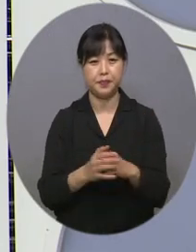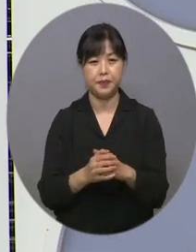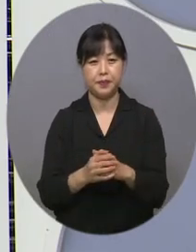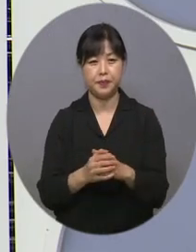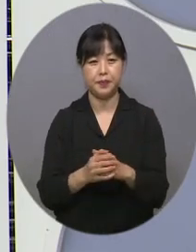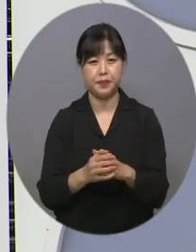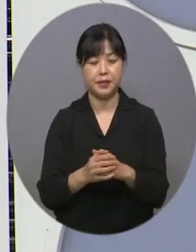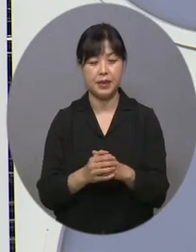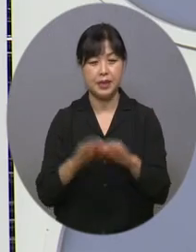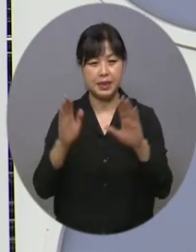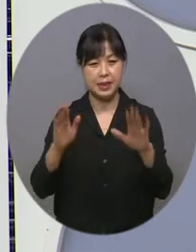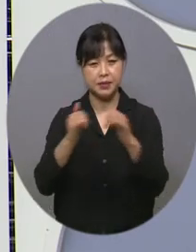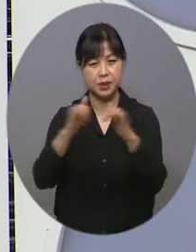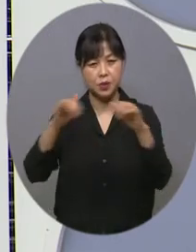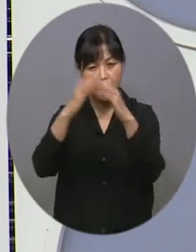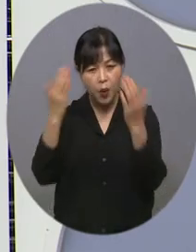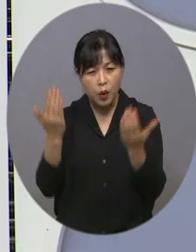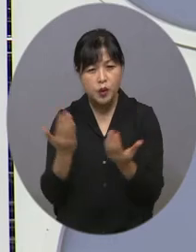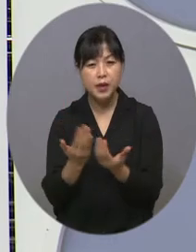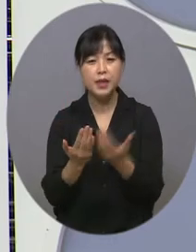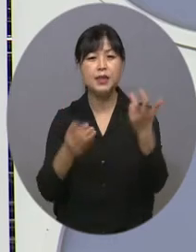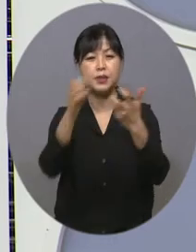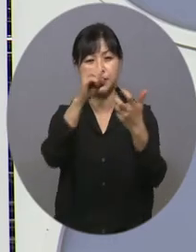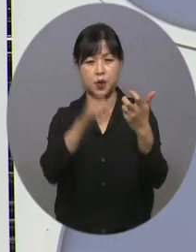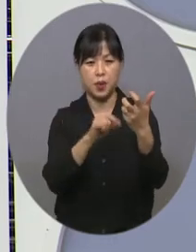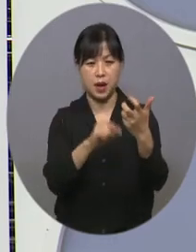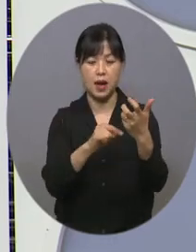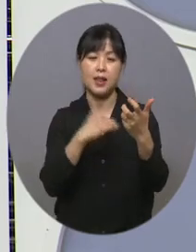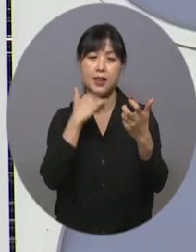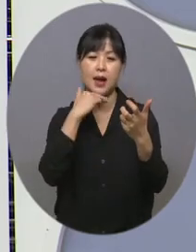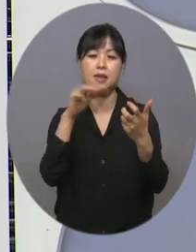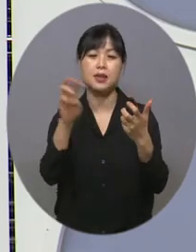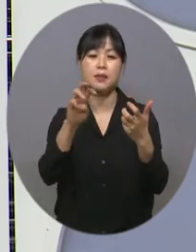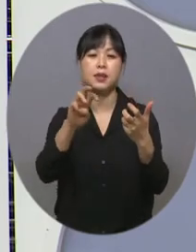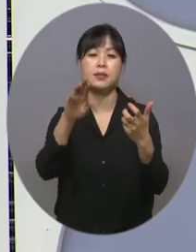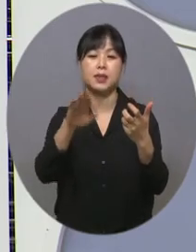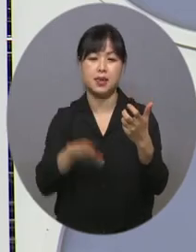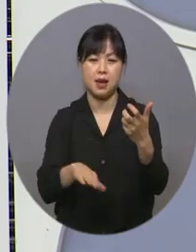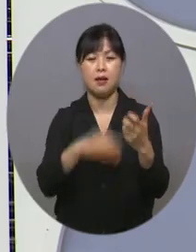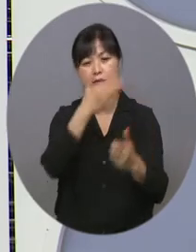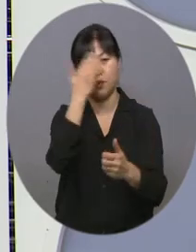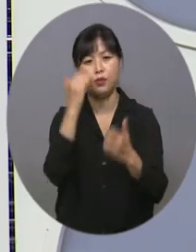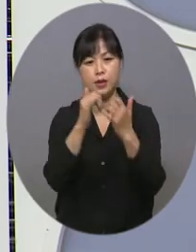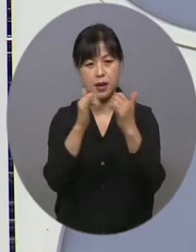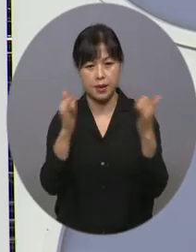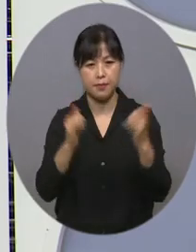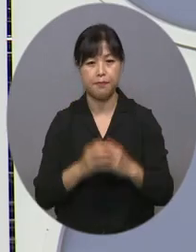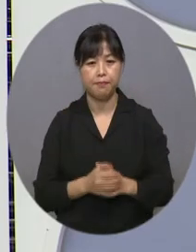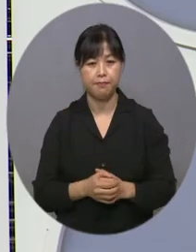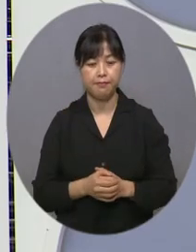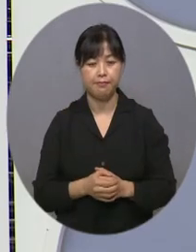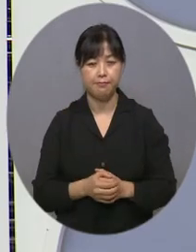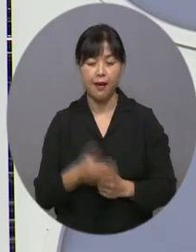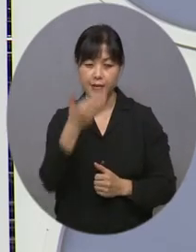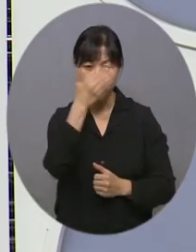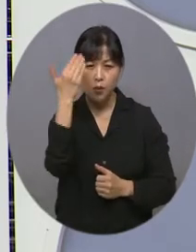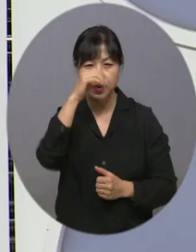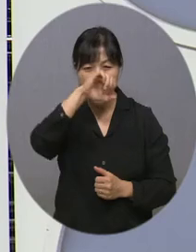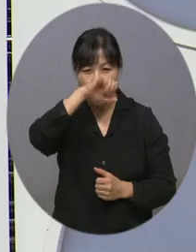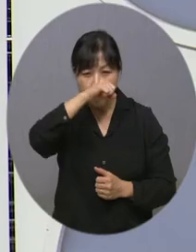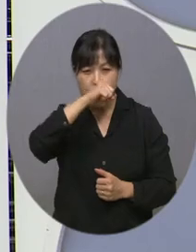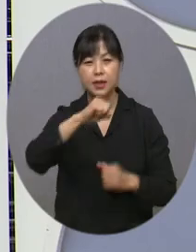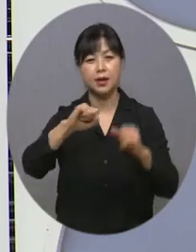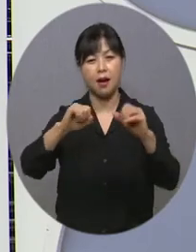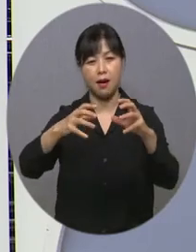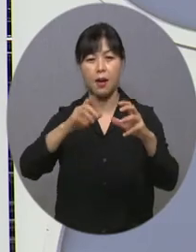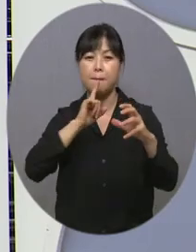약 70%가 30세 이하의 젊은 인구라는 거죠. 더더군다나. 예, 예. 그러니까 우리가 보통 젊은 아프리카 하는